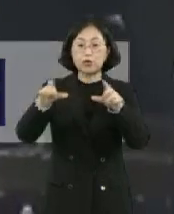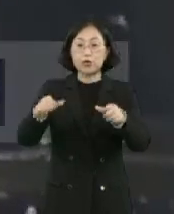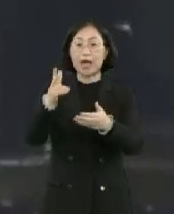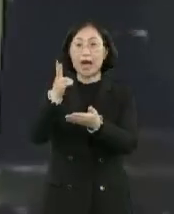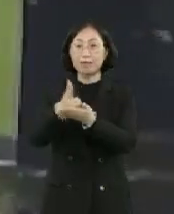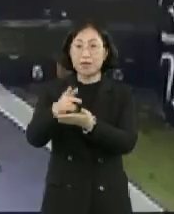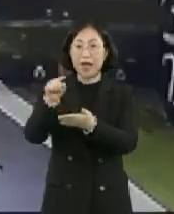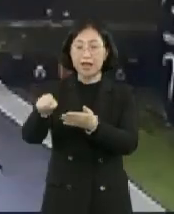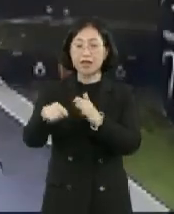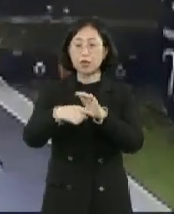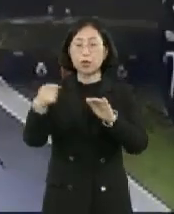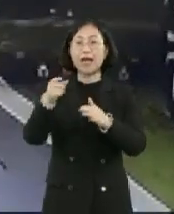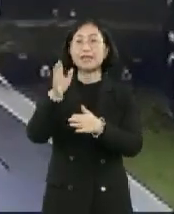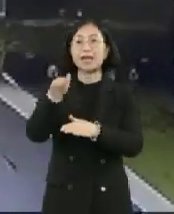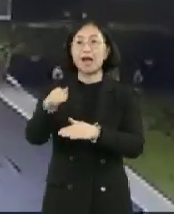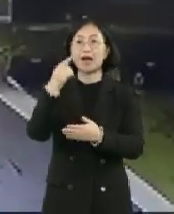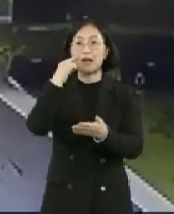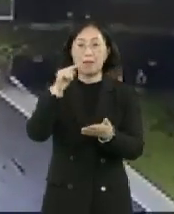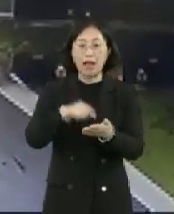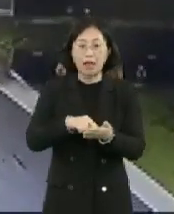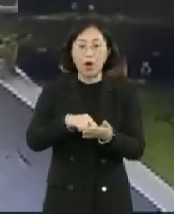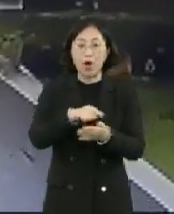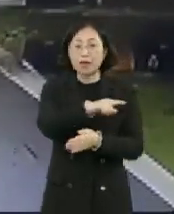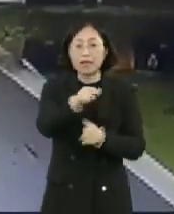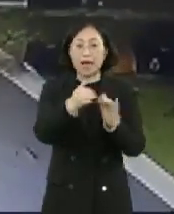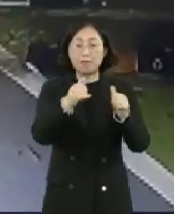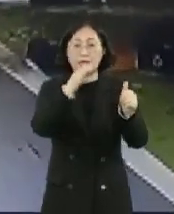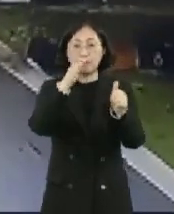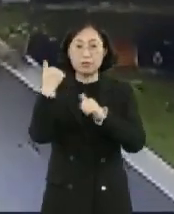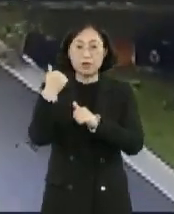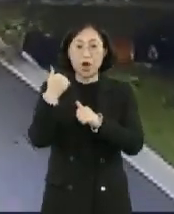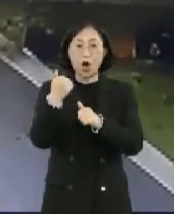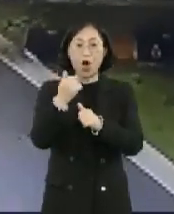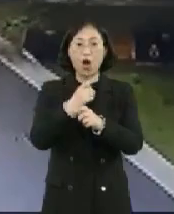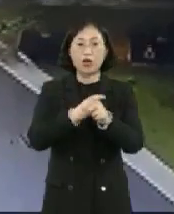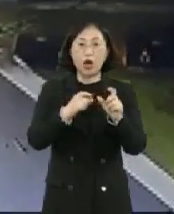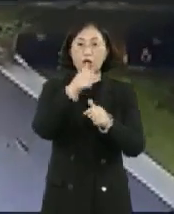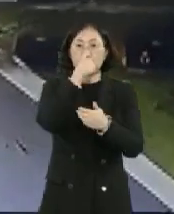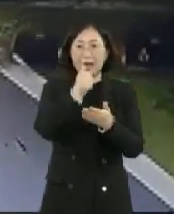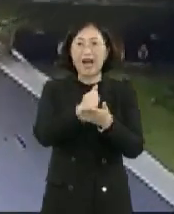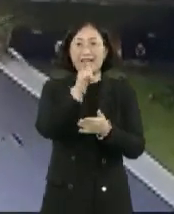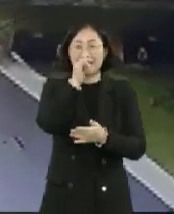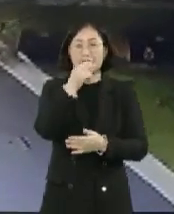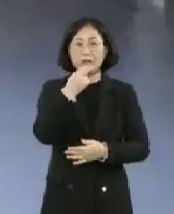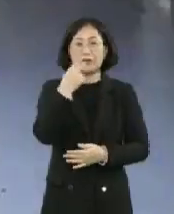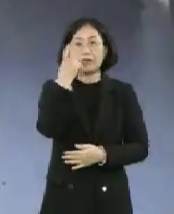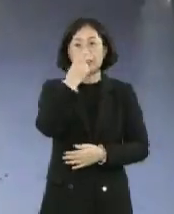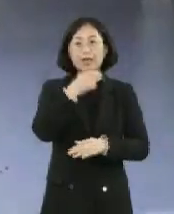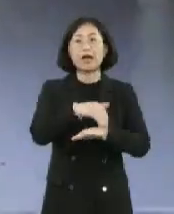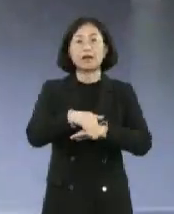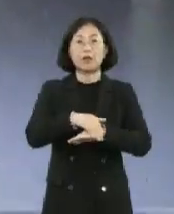도난 차량을 발견했다며 조만간 이들을 불러 추가 범행 여부를 조사할 계획입니다